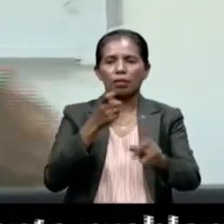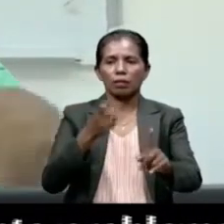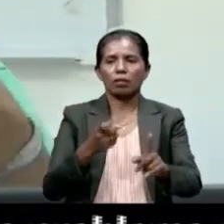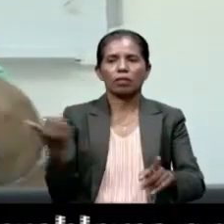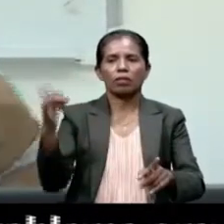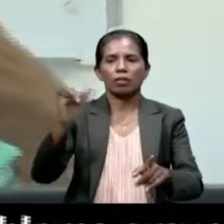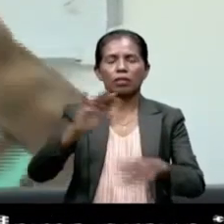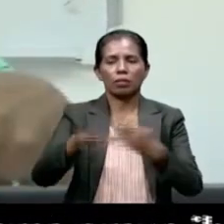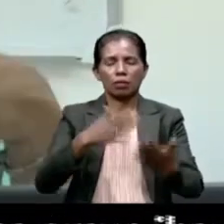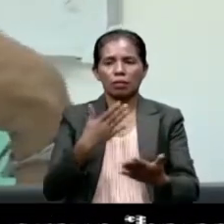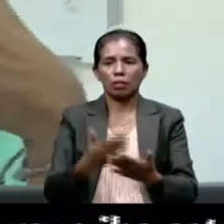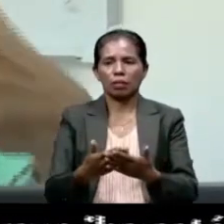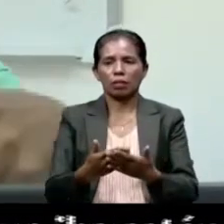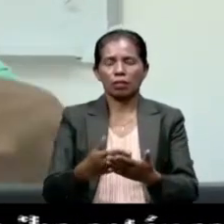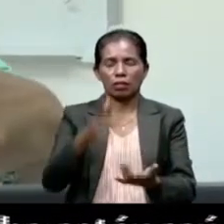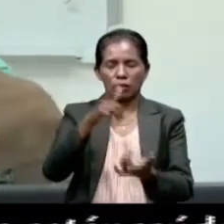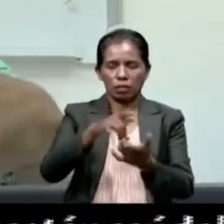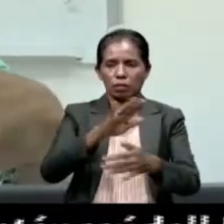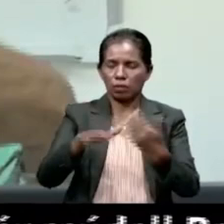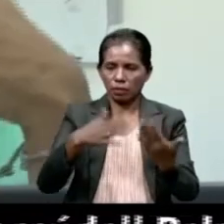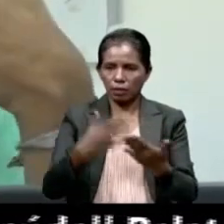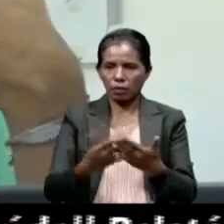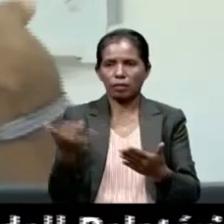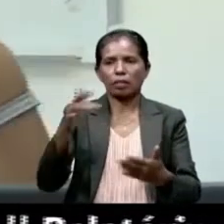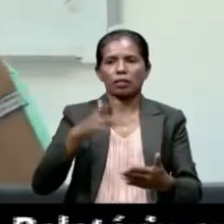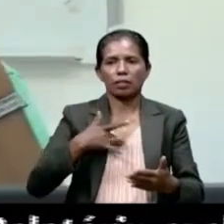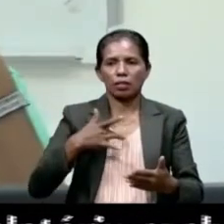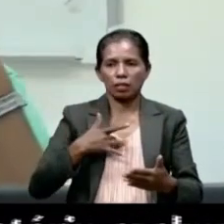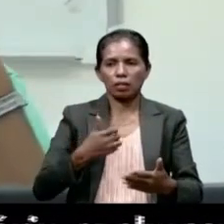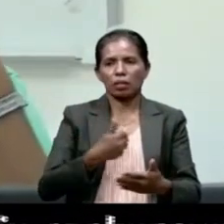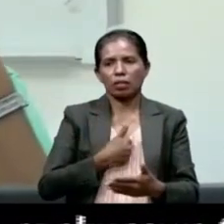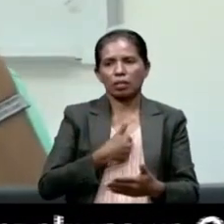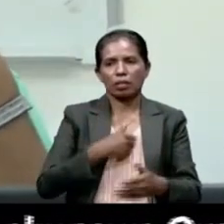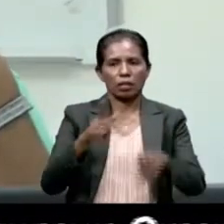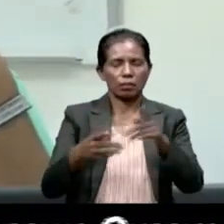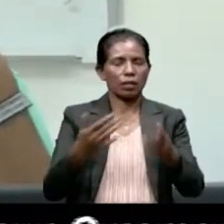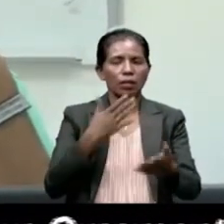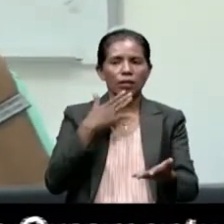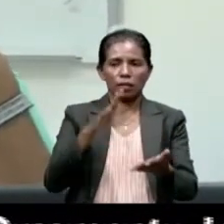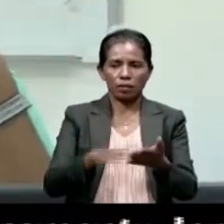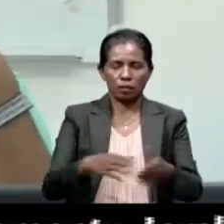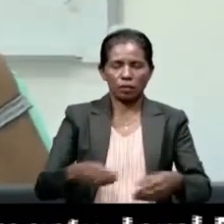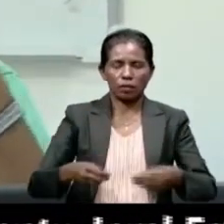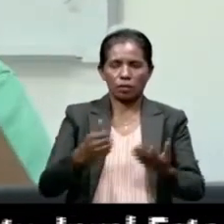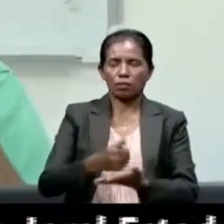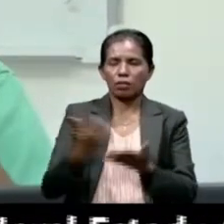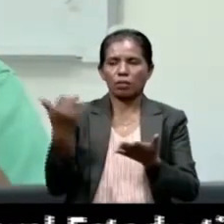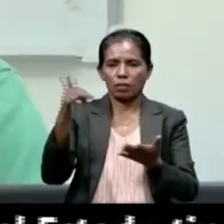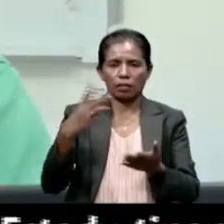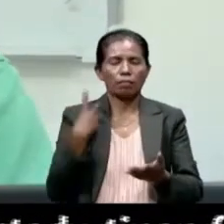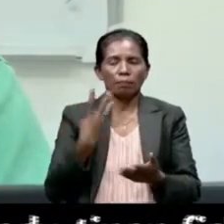sira generalize kata hadai tu rela sau seksual atau sira senti kata sarnya nema kladi aku na ida nema afeta di sira entah